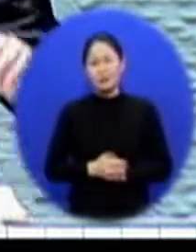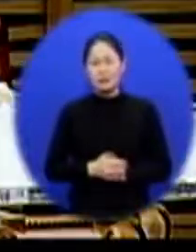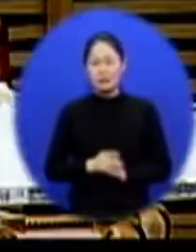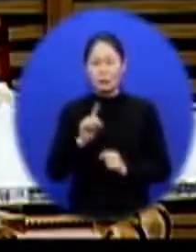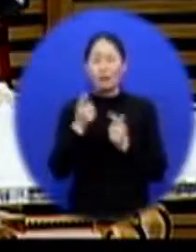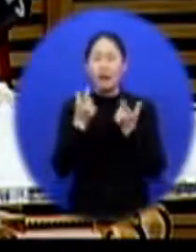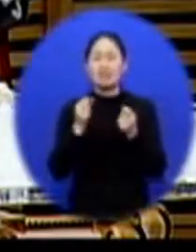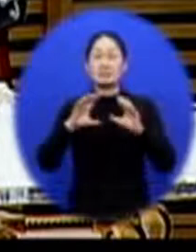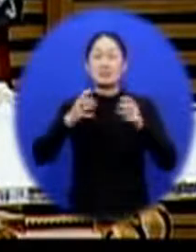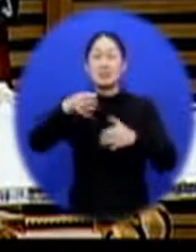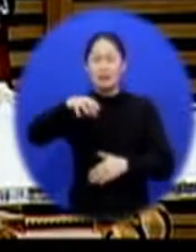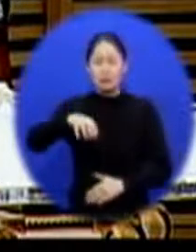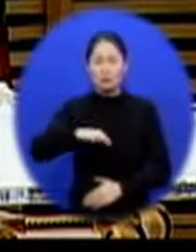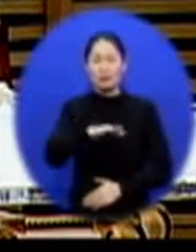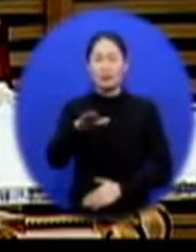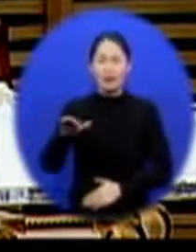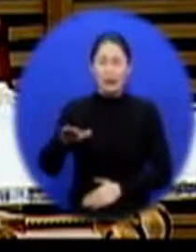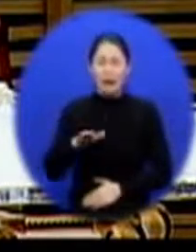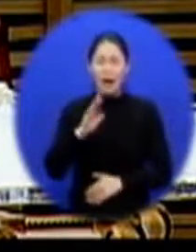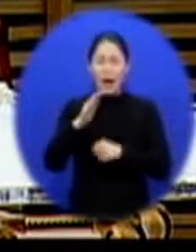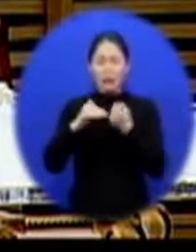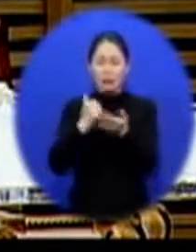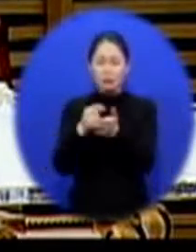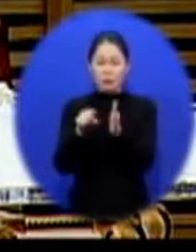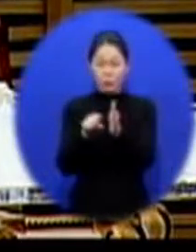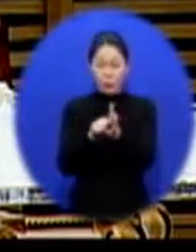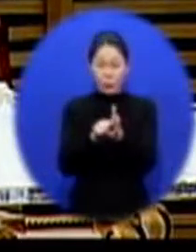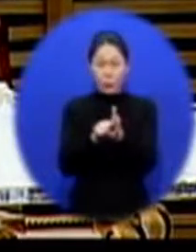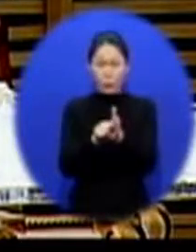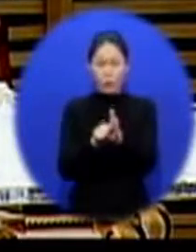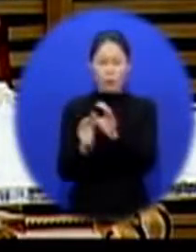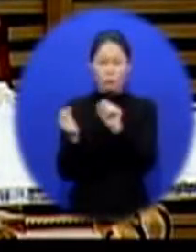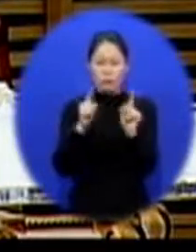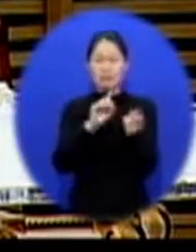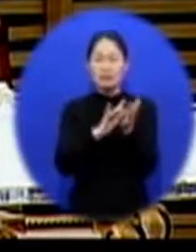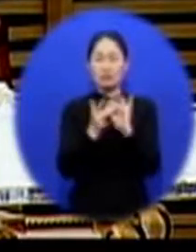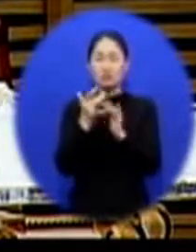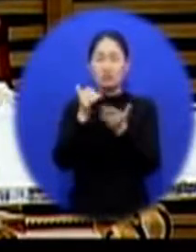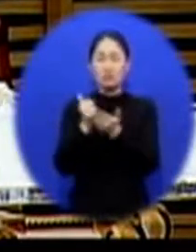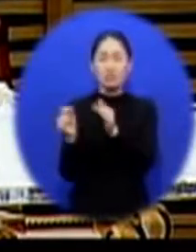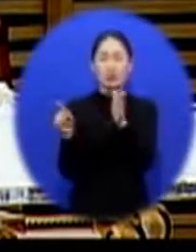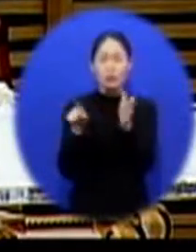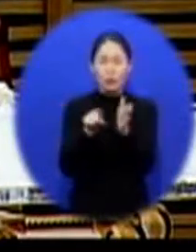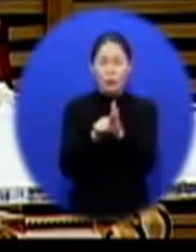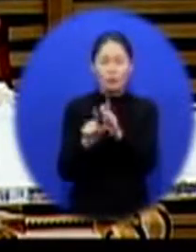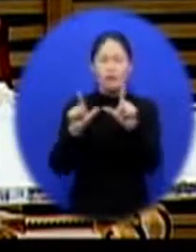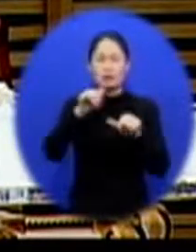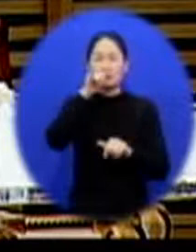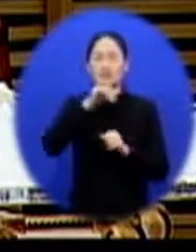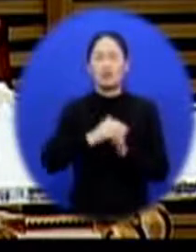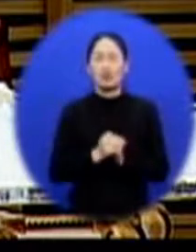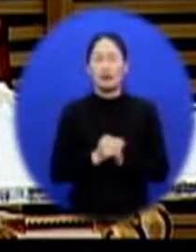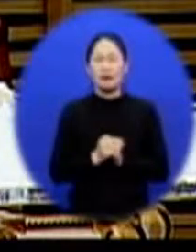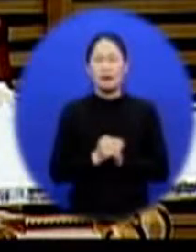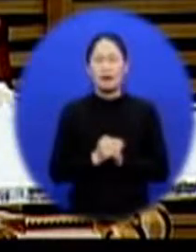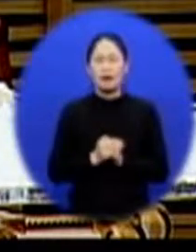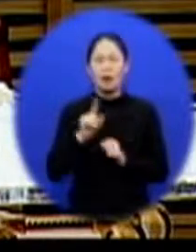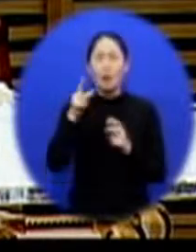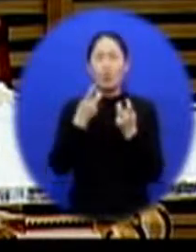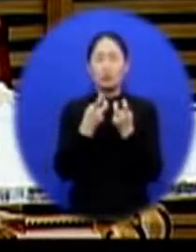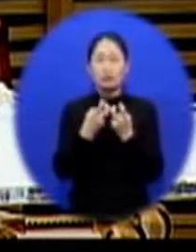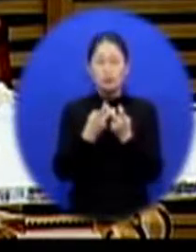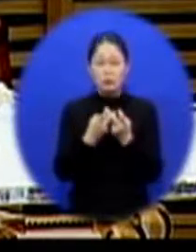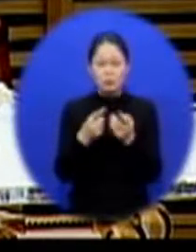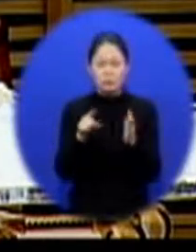자 그런 세상에서 우리가 하나님을 믿고 부활하신 예수님을 믿고 삽니다 어떻게 믿음